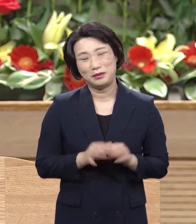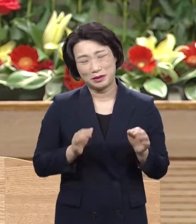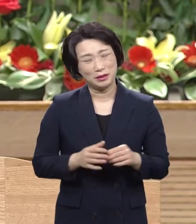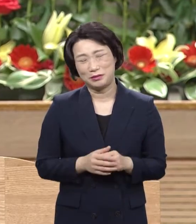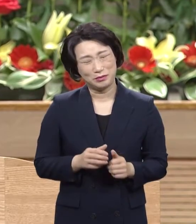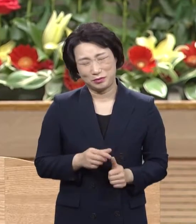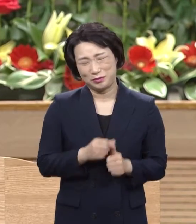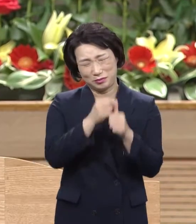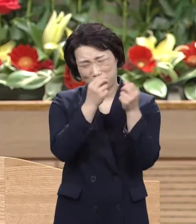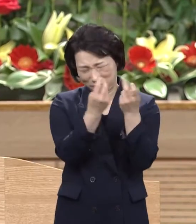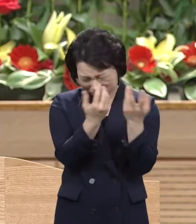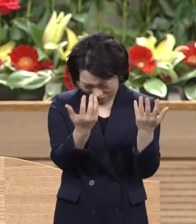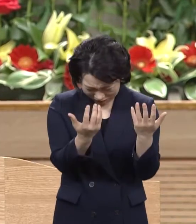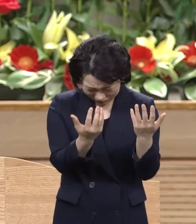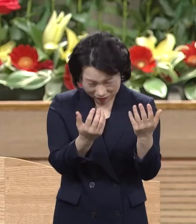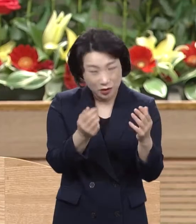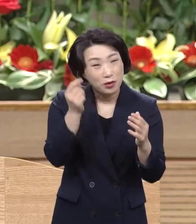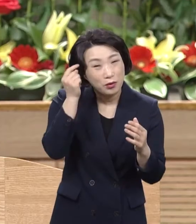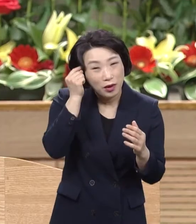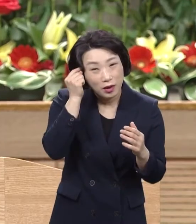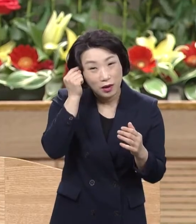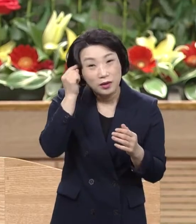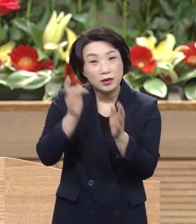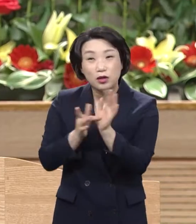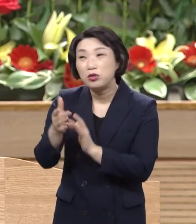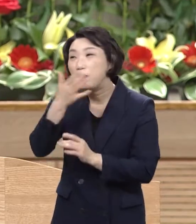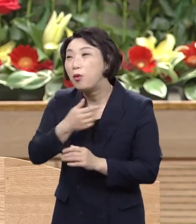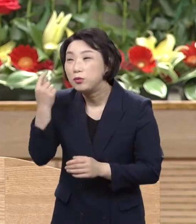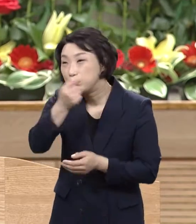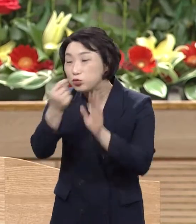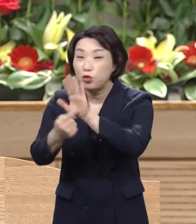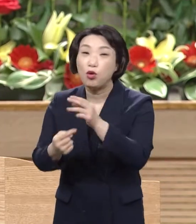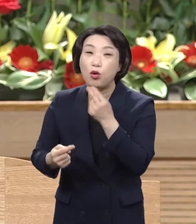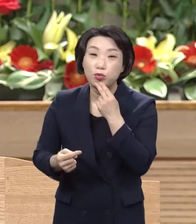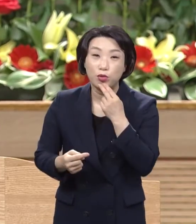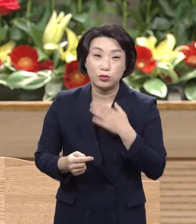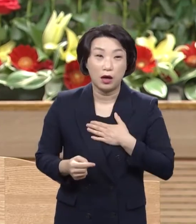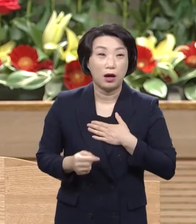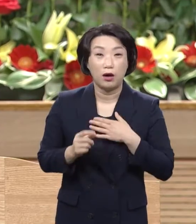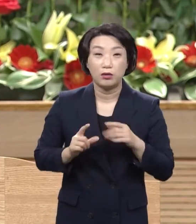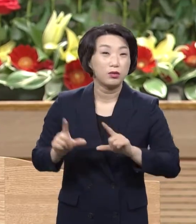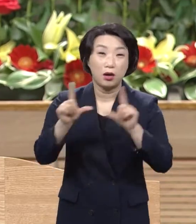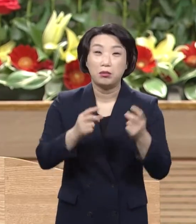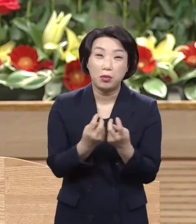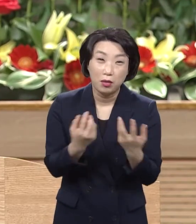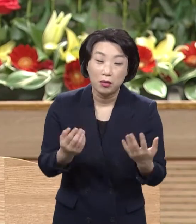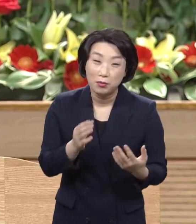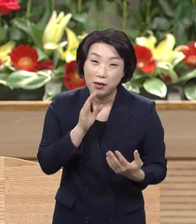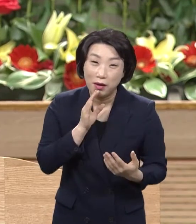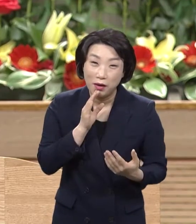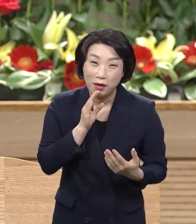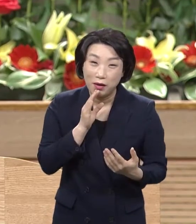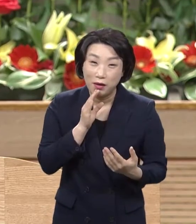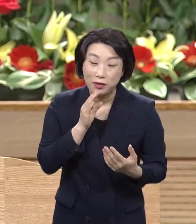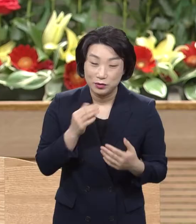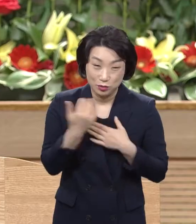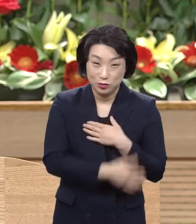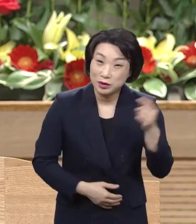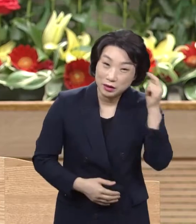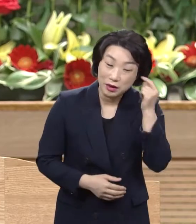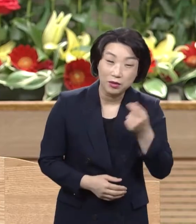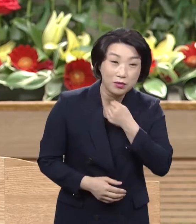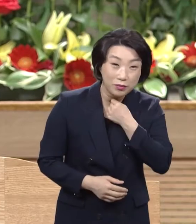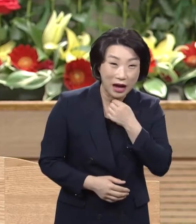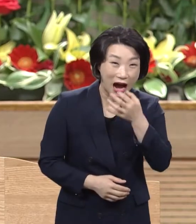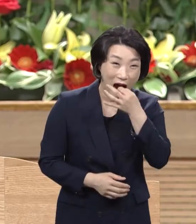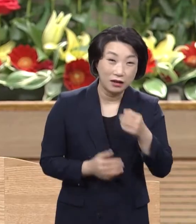없구나. 왜? 예수 복음 증거가 안 돼서 살 길이 없구나. 육신의 생각과